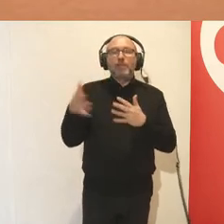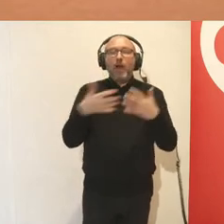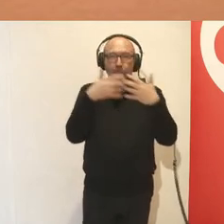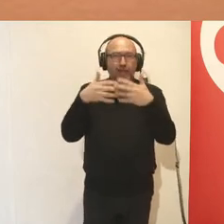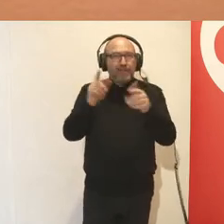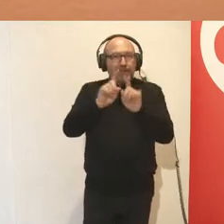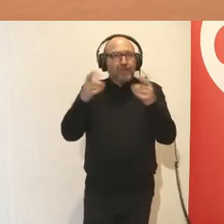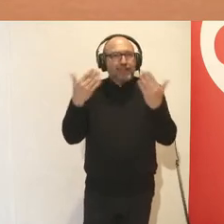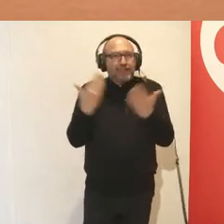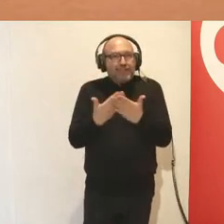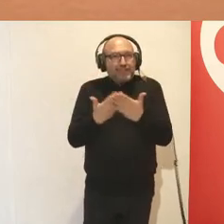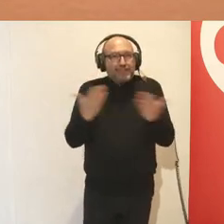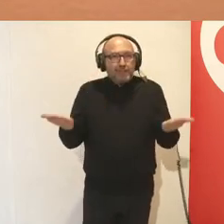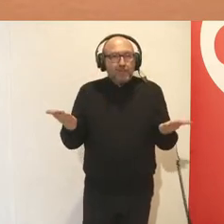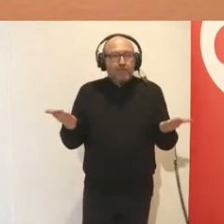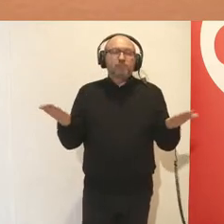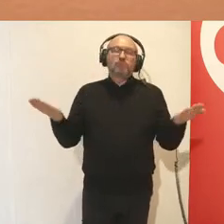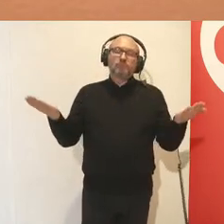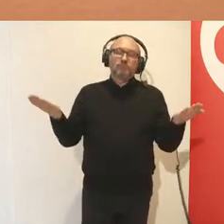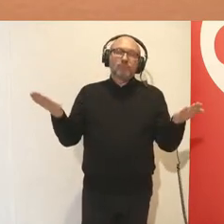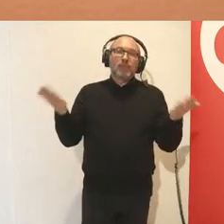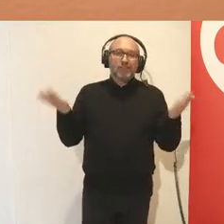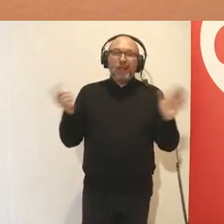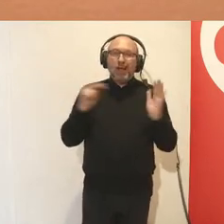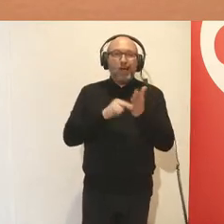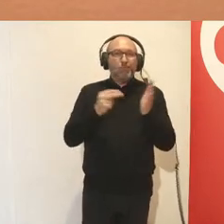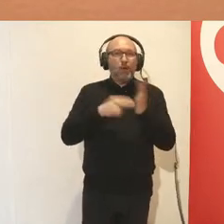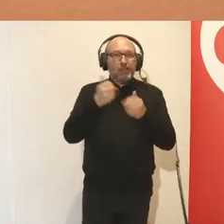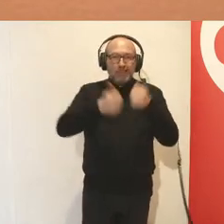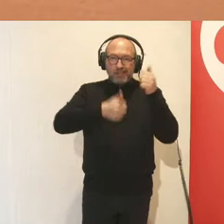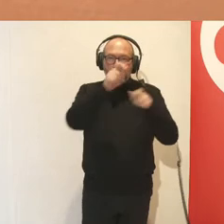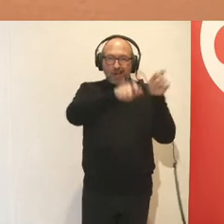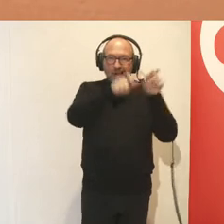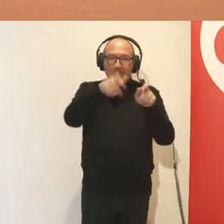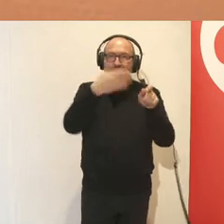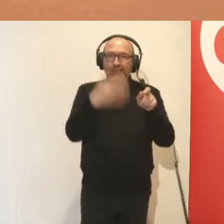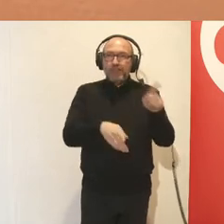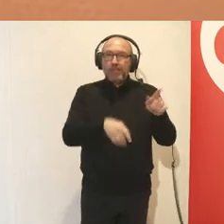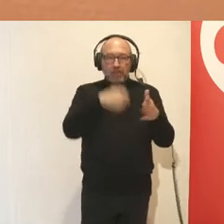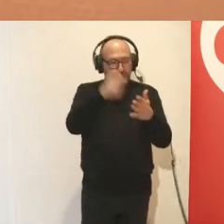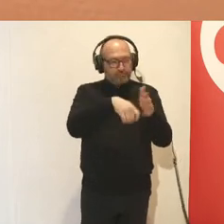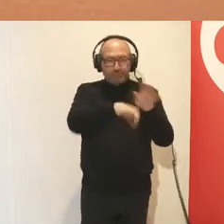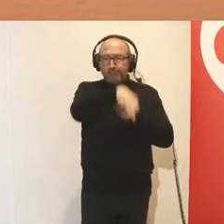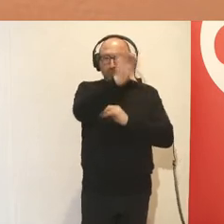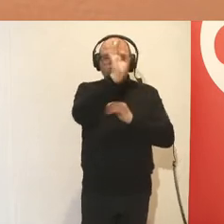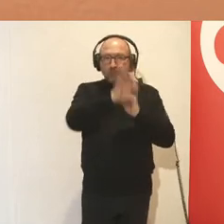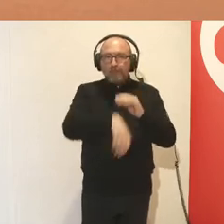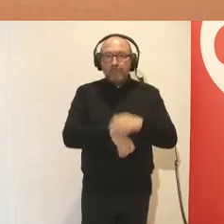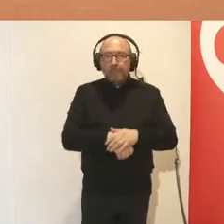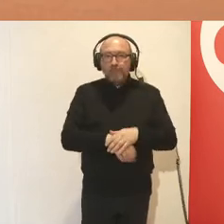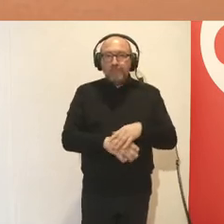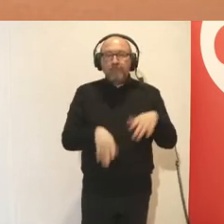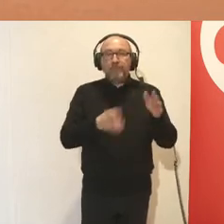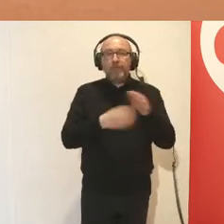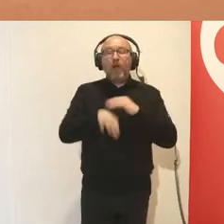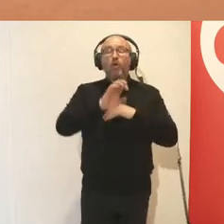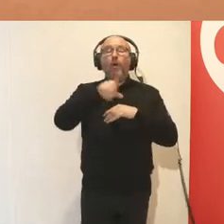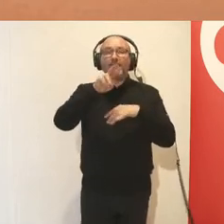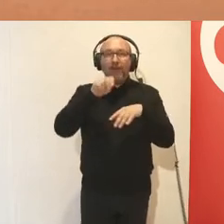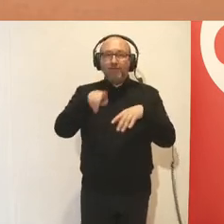in den usa politische kandidaten die wir gewählt wurden die kuh an und